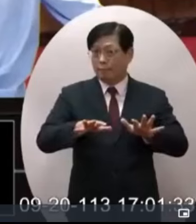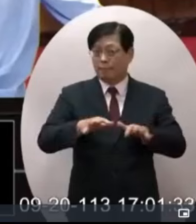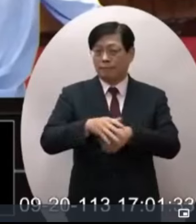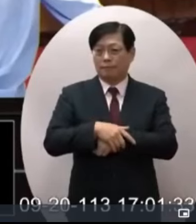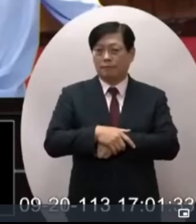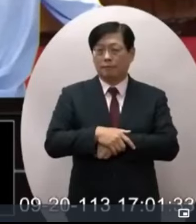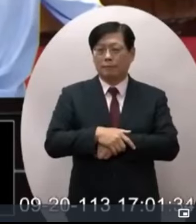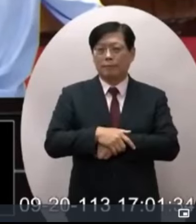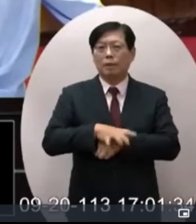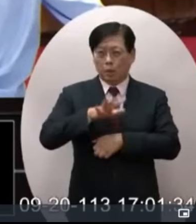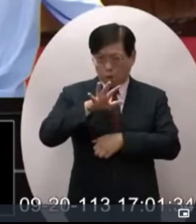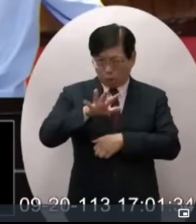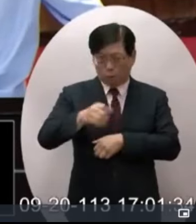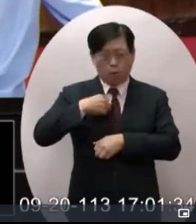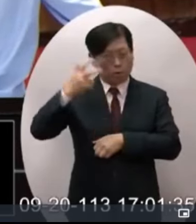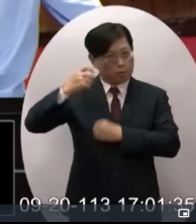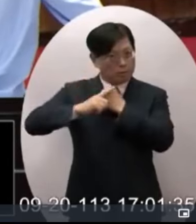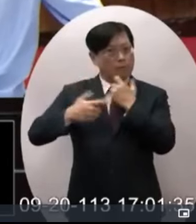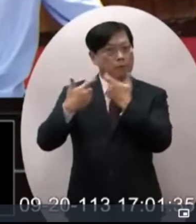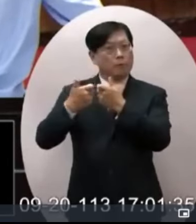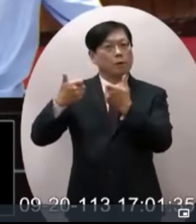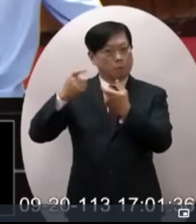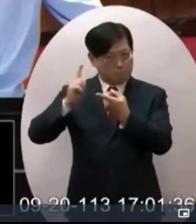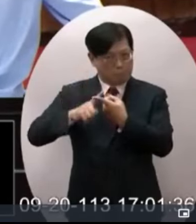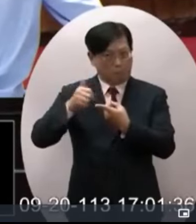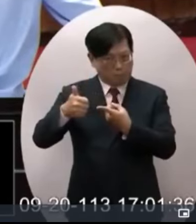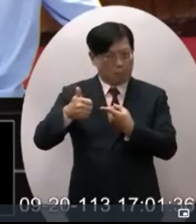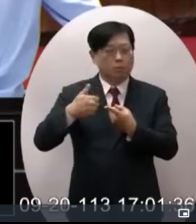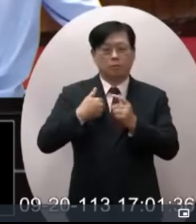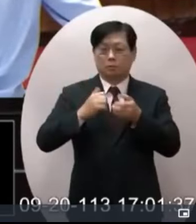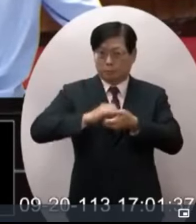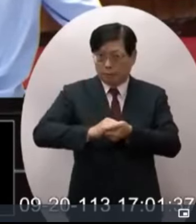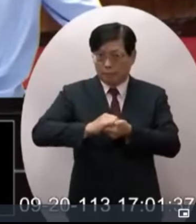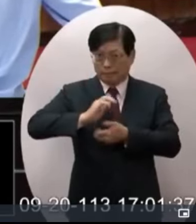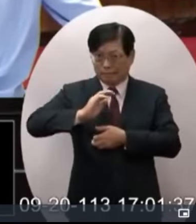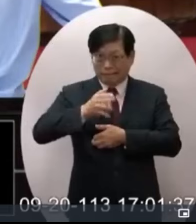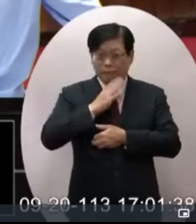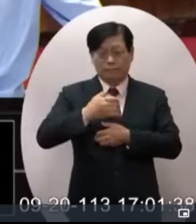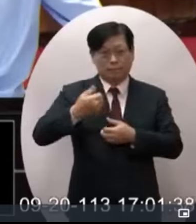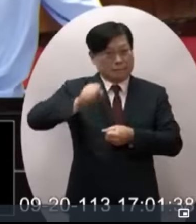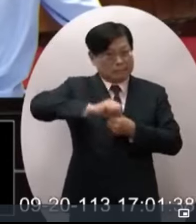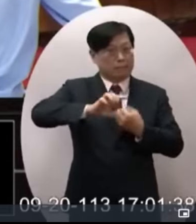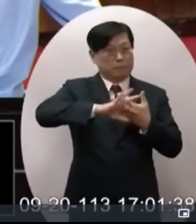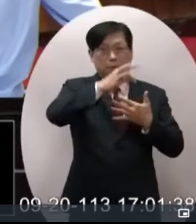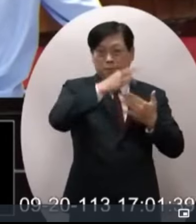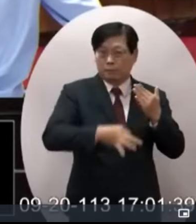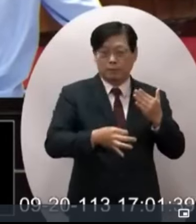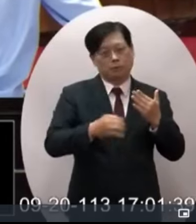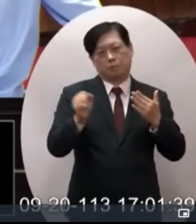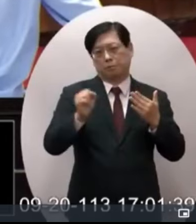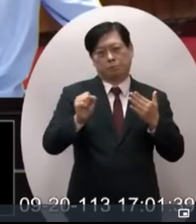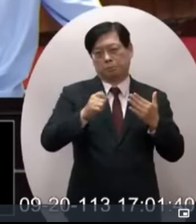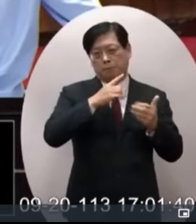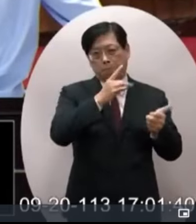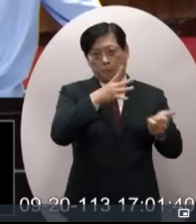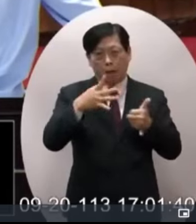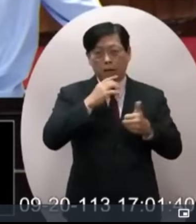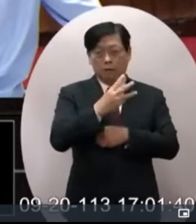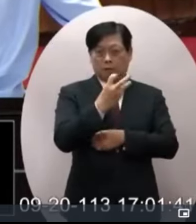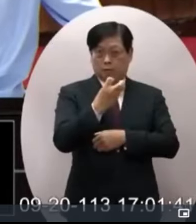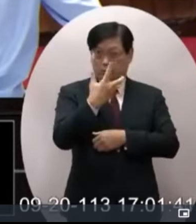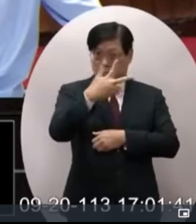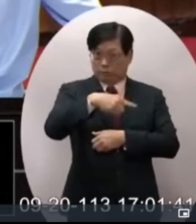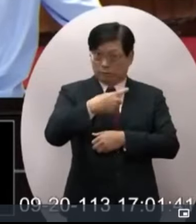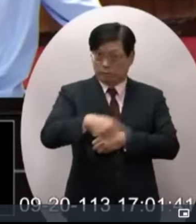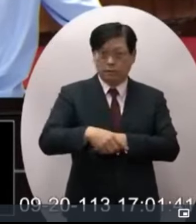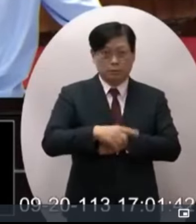然有核宪的一个决议，但是这些所谓的关关卡卡不应该成为这37名